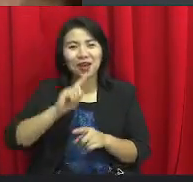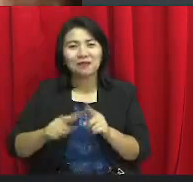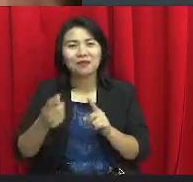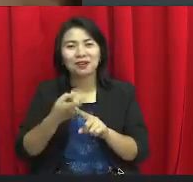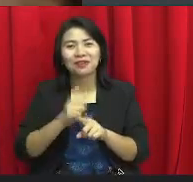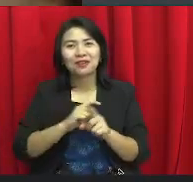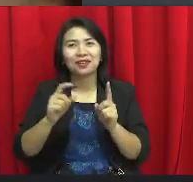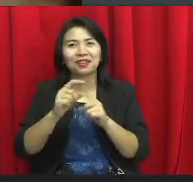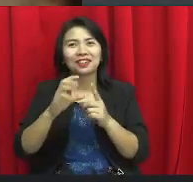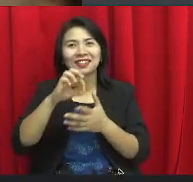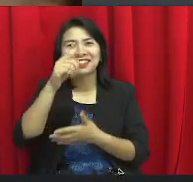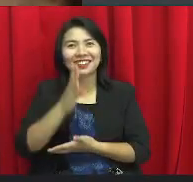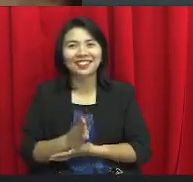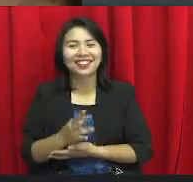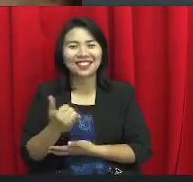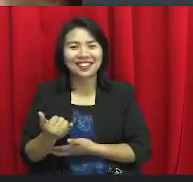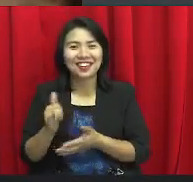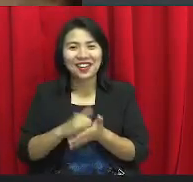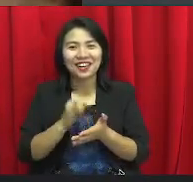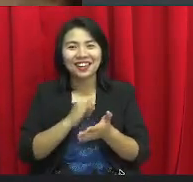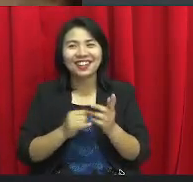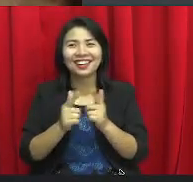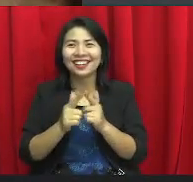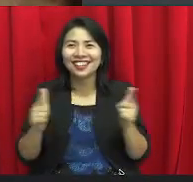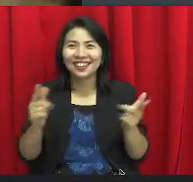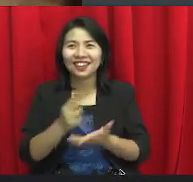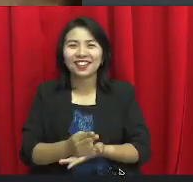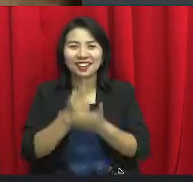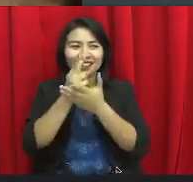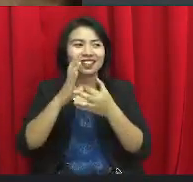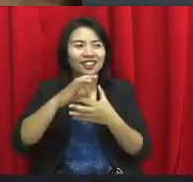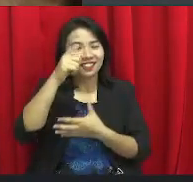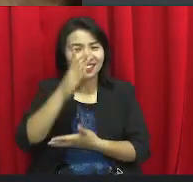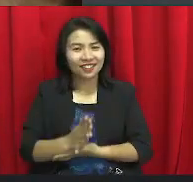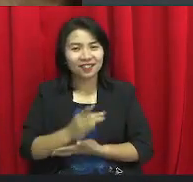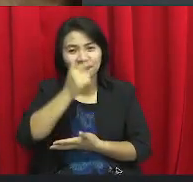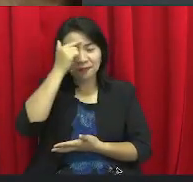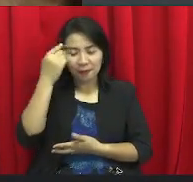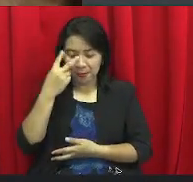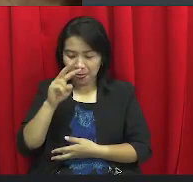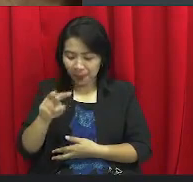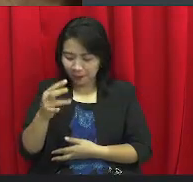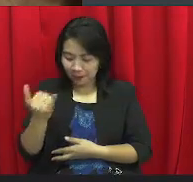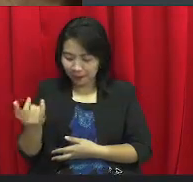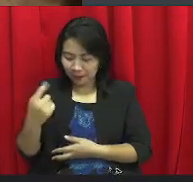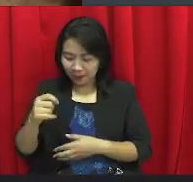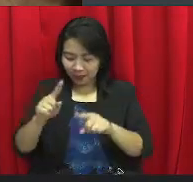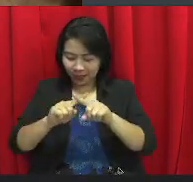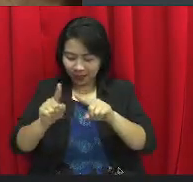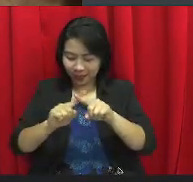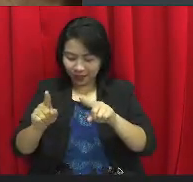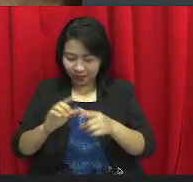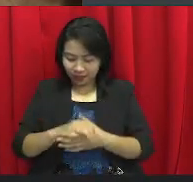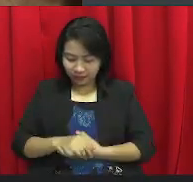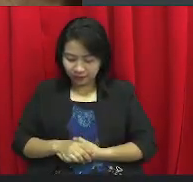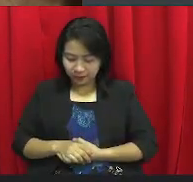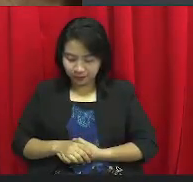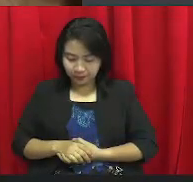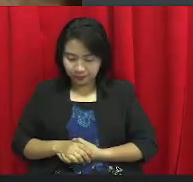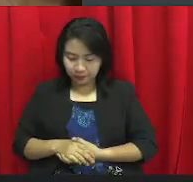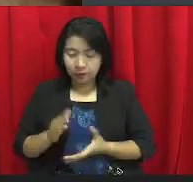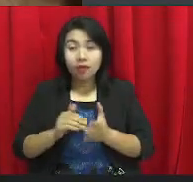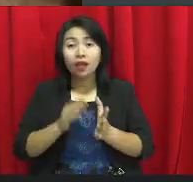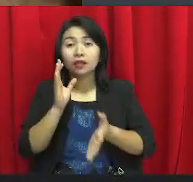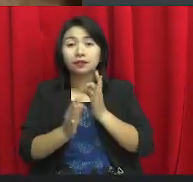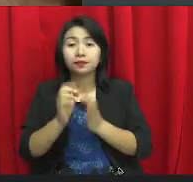ito po ay napakalaking tulong talaga dito po sa church kasi nakita nila ang kaibahan. Ito po, tandaan niyo po, kapag ang